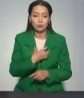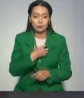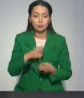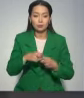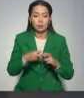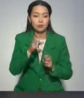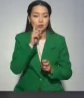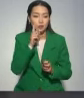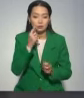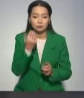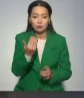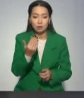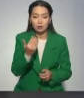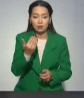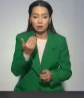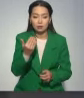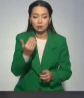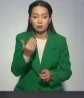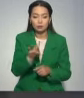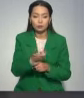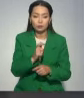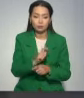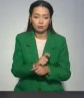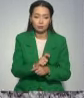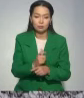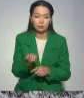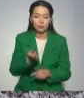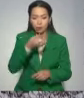Да учит Тюмень